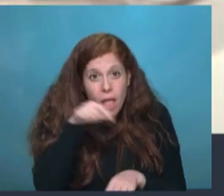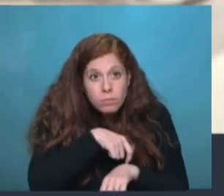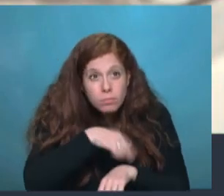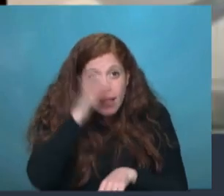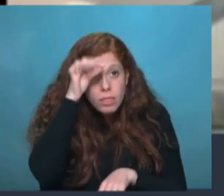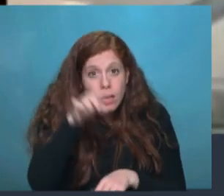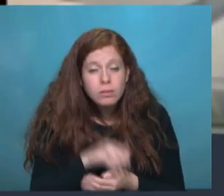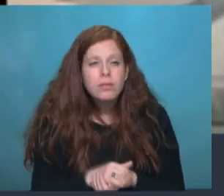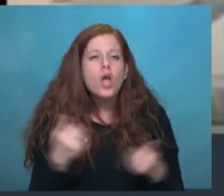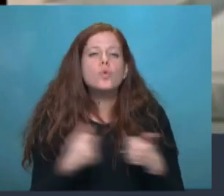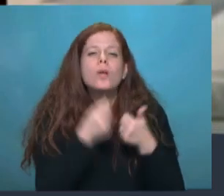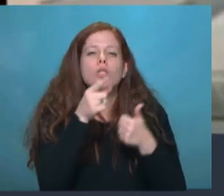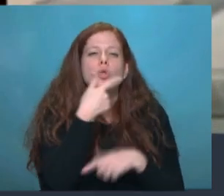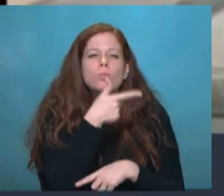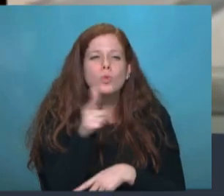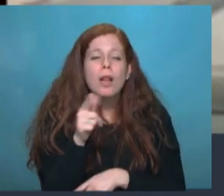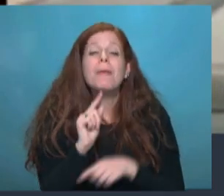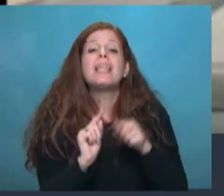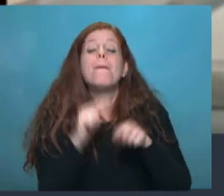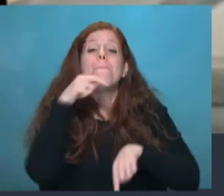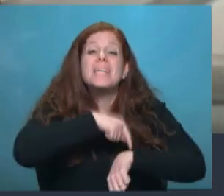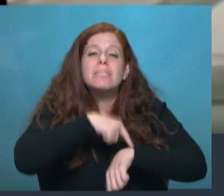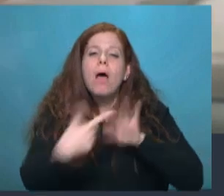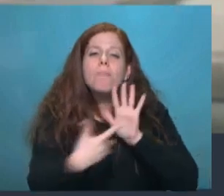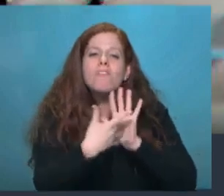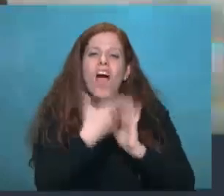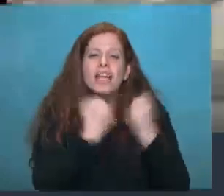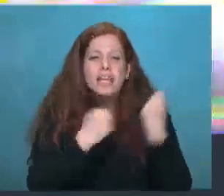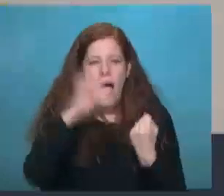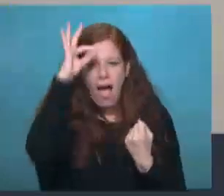התאונה הזאת שמצולמת כאן התרחשה בזמן מבחן נהיגה.